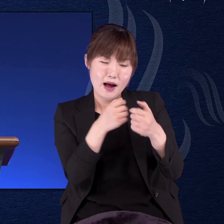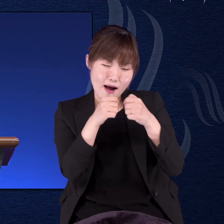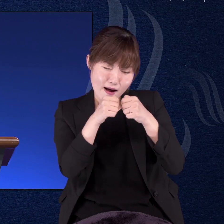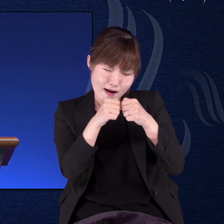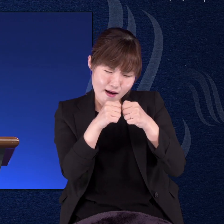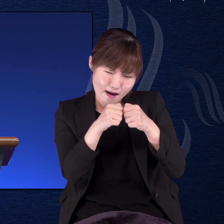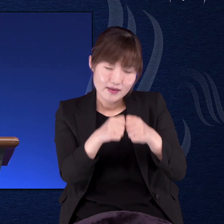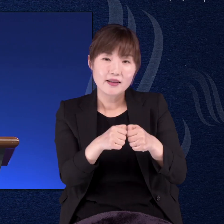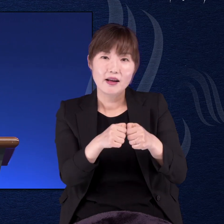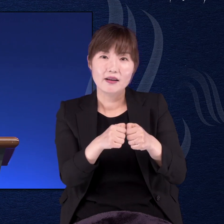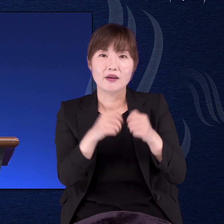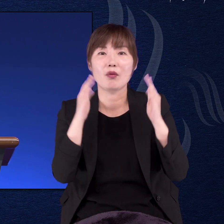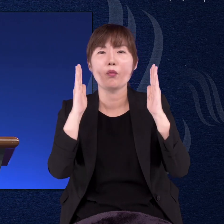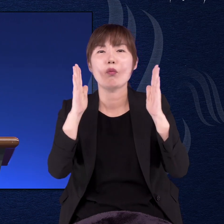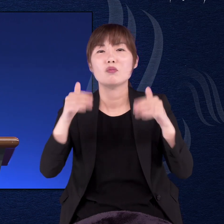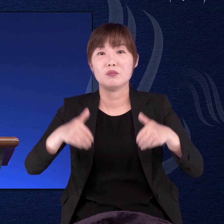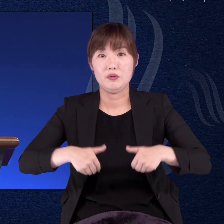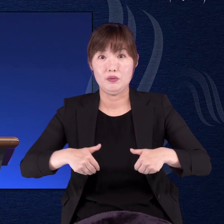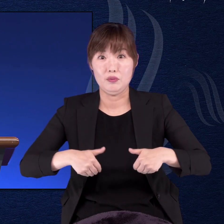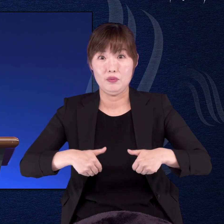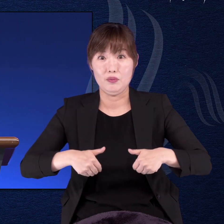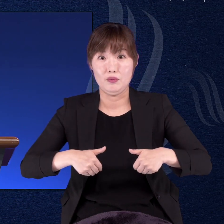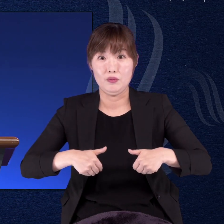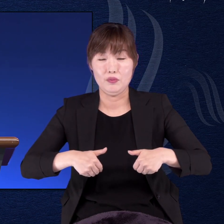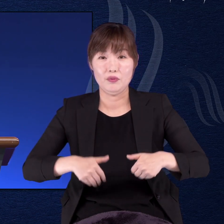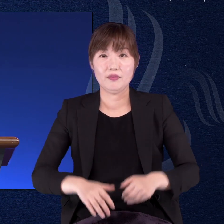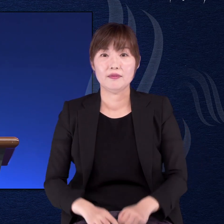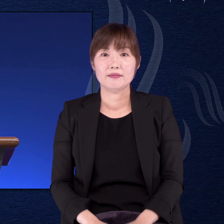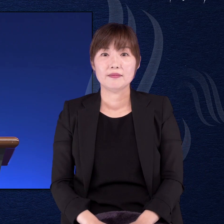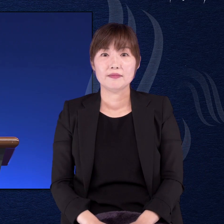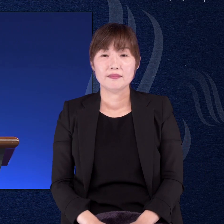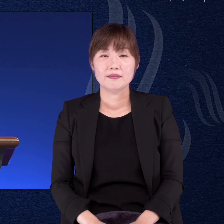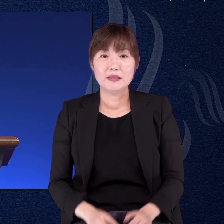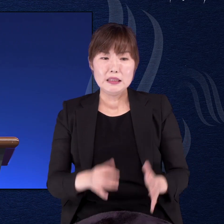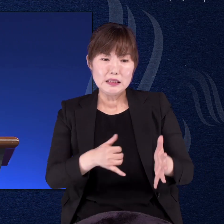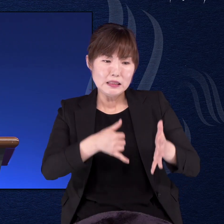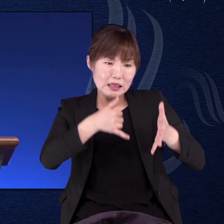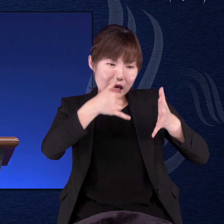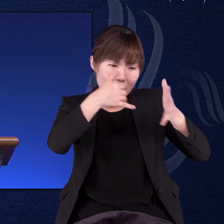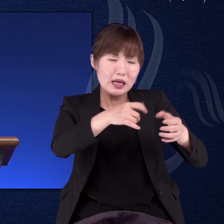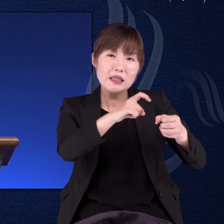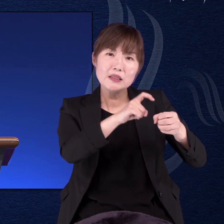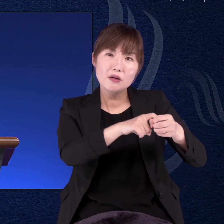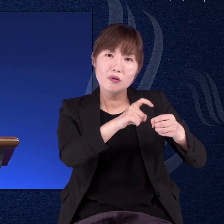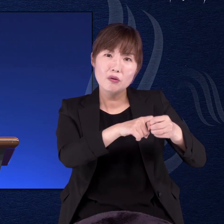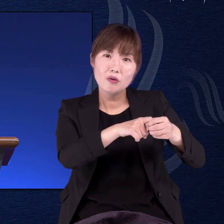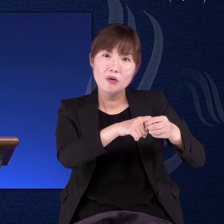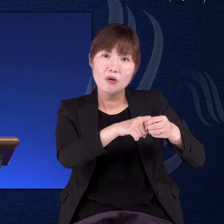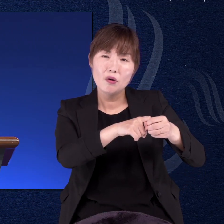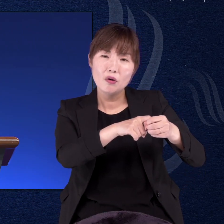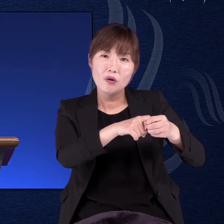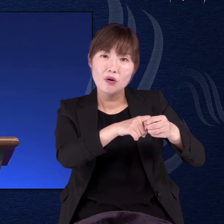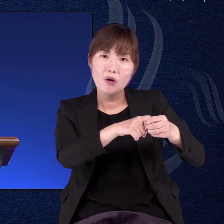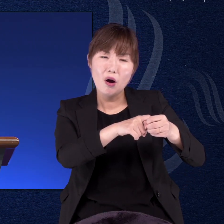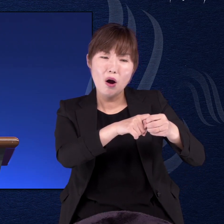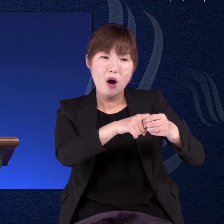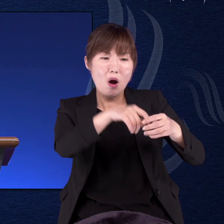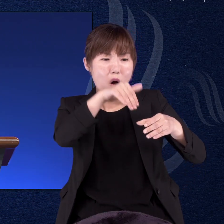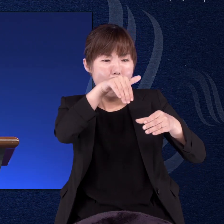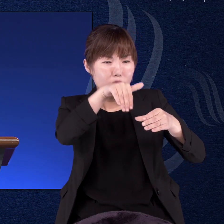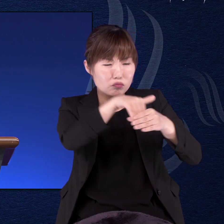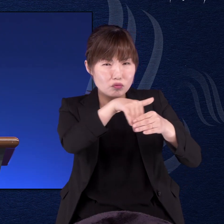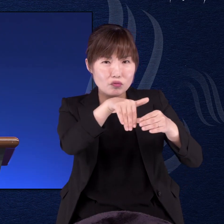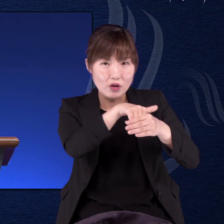세세하게 공부를 해야 돼요. 세상적 양육 방법은요, 시대에 따라서 문화에 따라서 바뀌거든요.